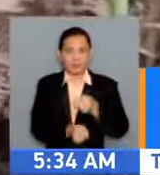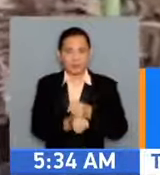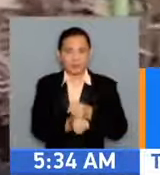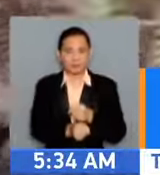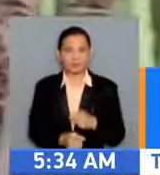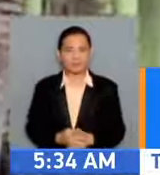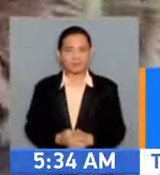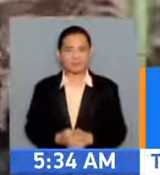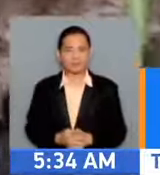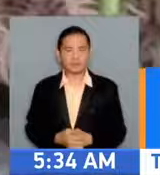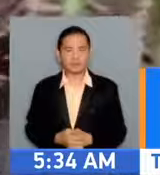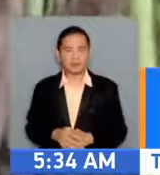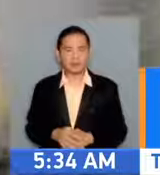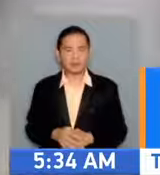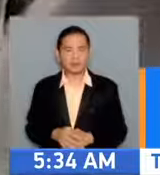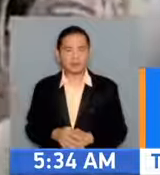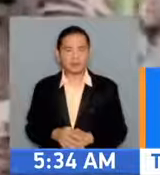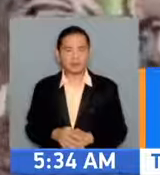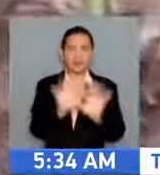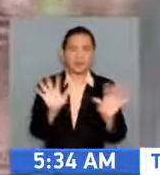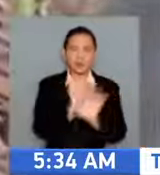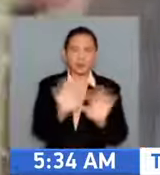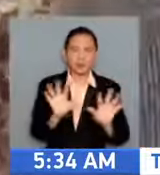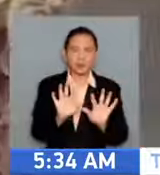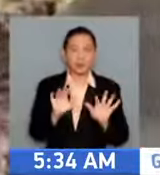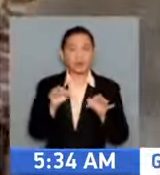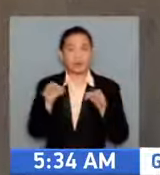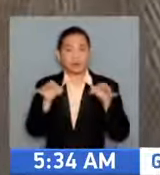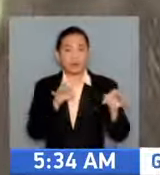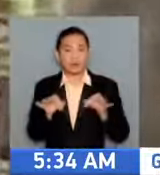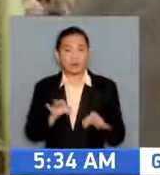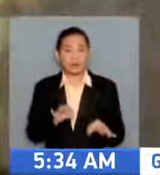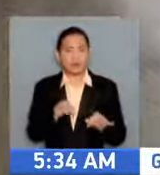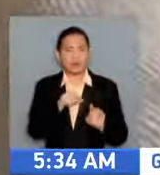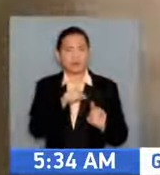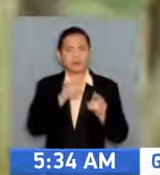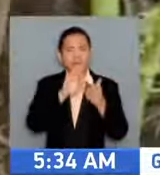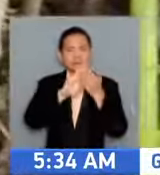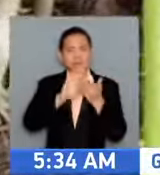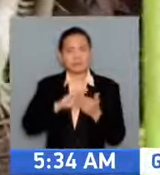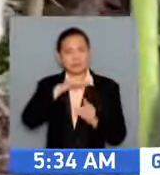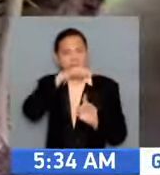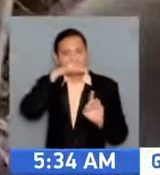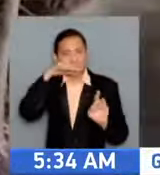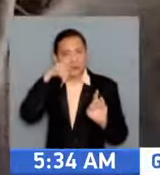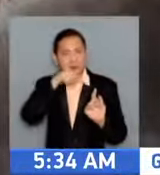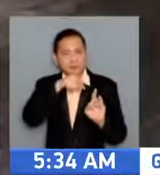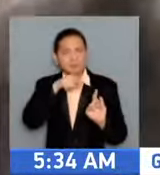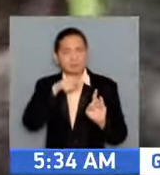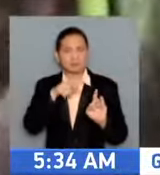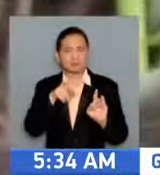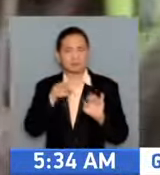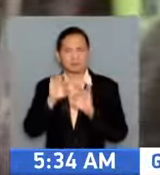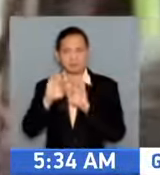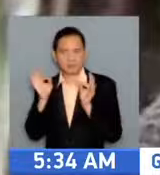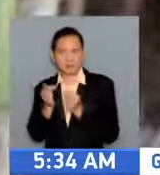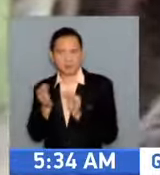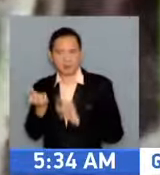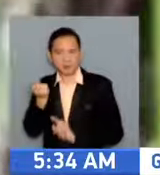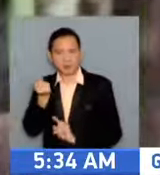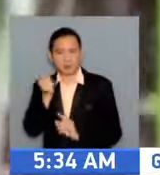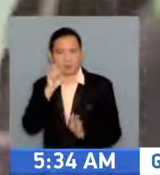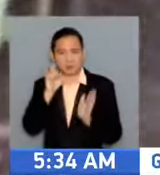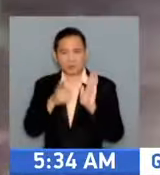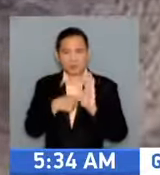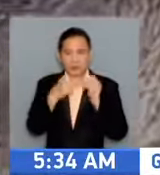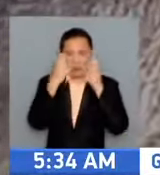netizens. Paliwanag ng isa sa kanila, naglilinis sila sa farm ng kanilang kaanak kung saan nila nakita ang mga tarsier. Inilipat lang daw